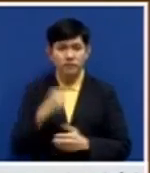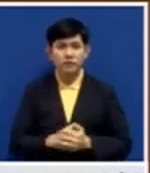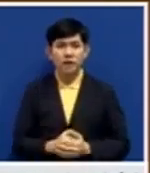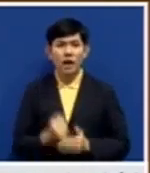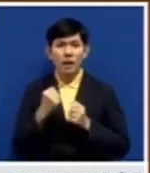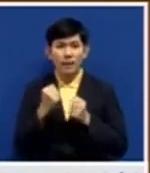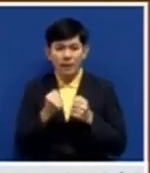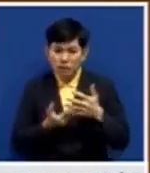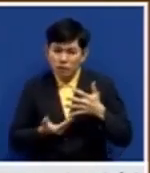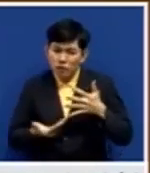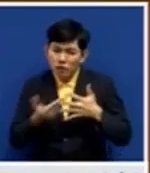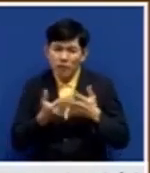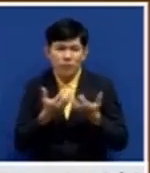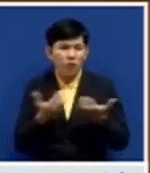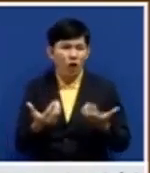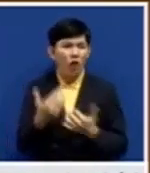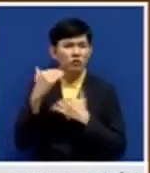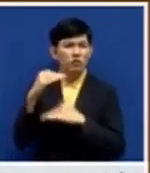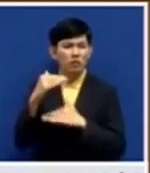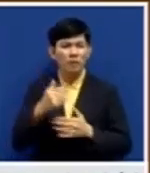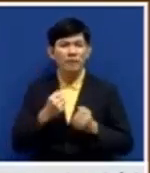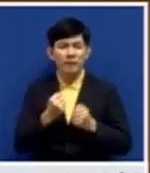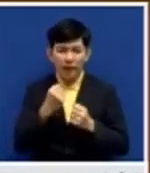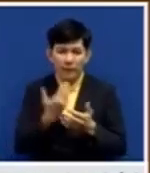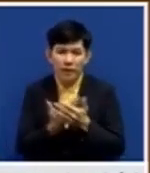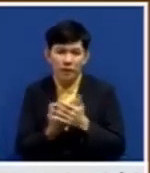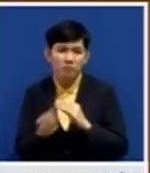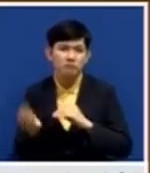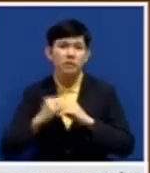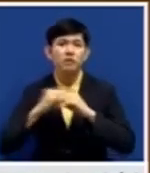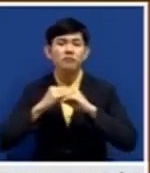พยายามยกระดับราคาเขาขึ้นมาเท่าที่ทำได้ในขณะนั้น